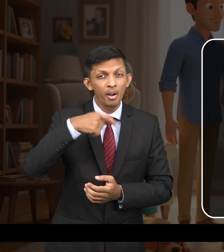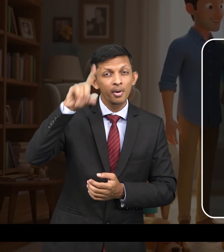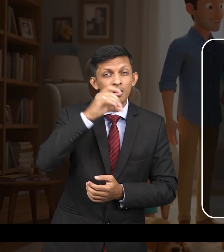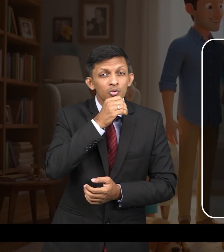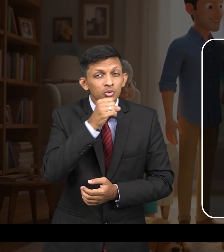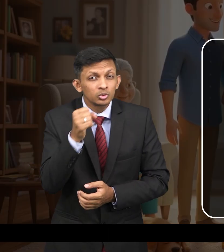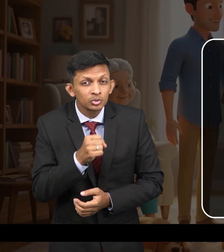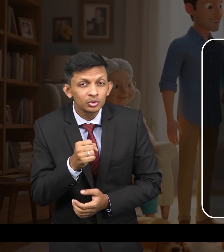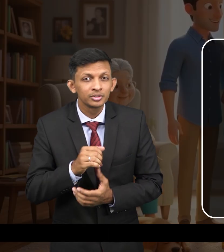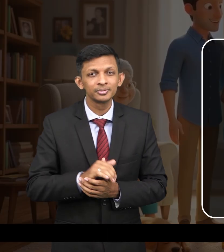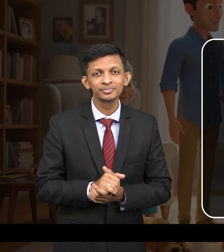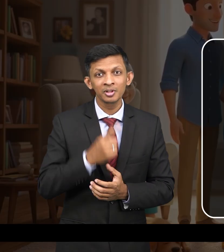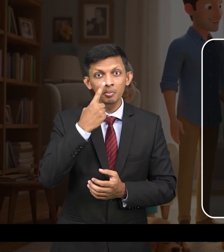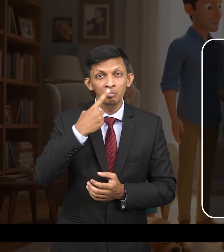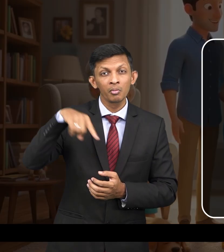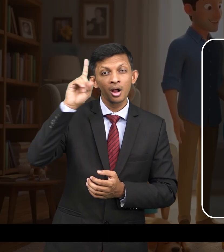தாத்தா,